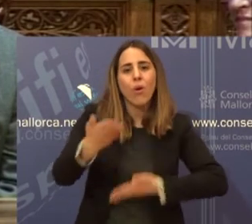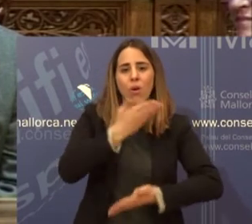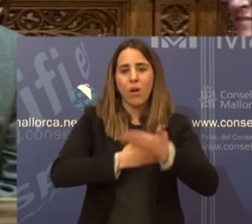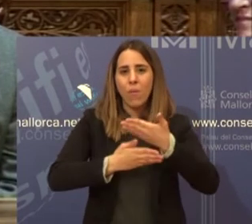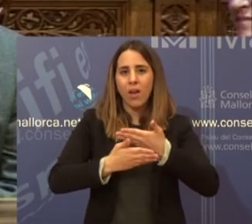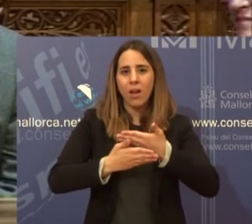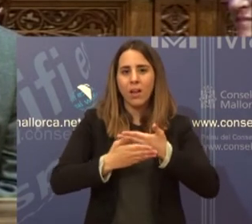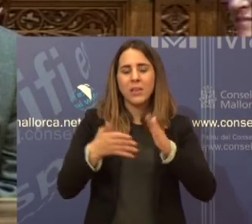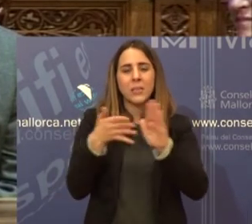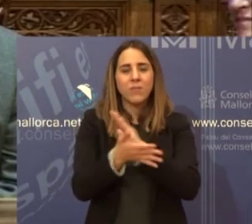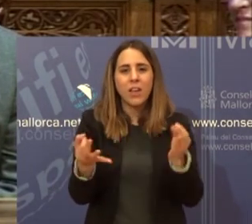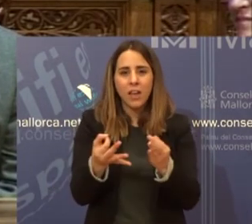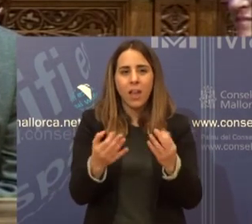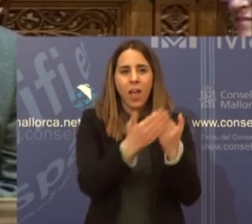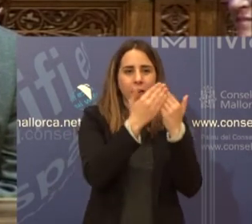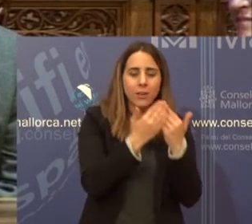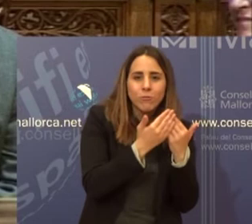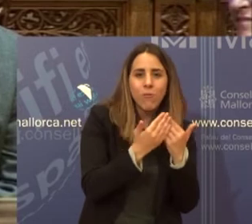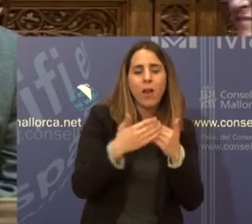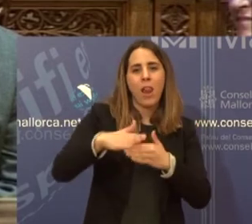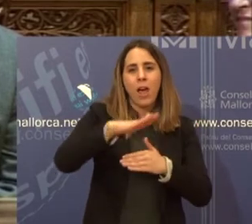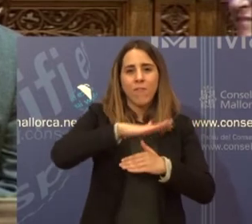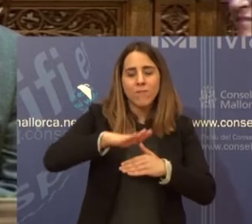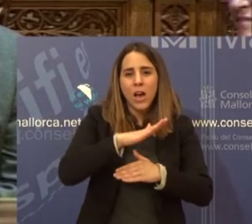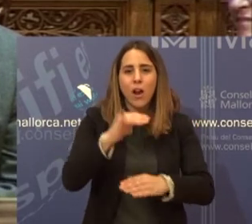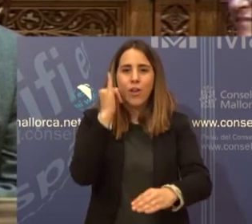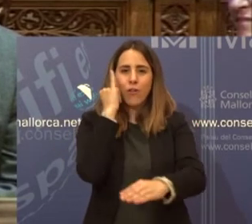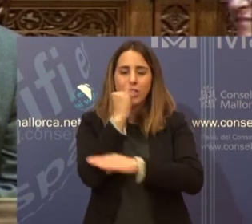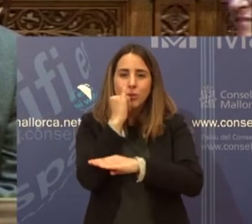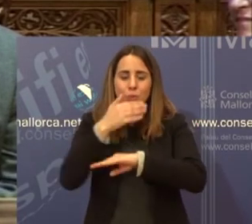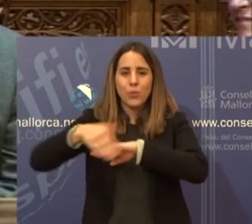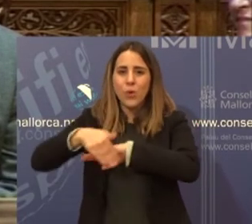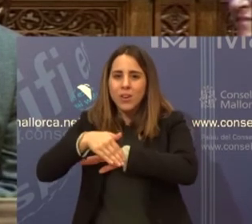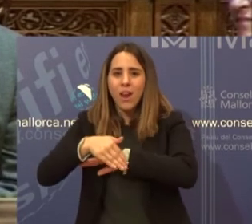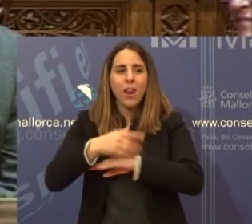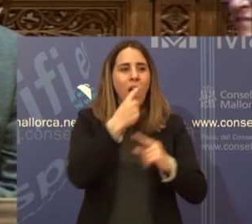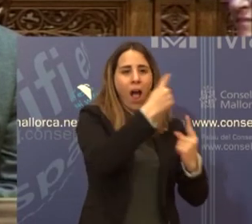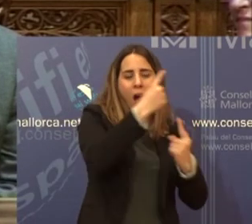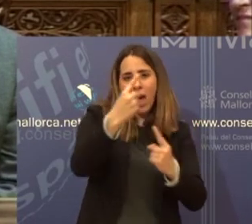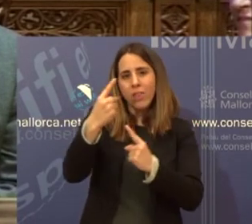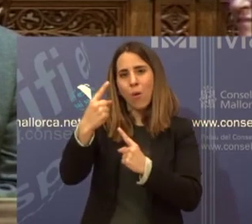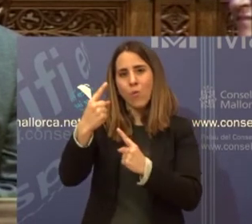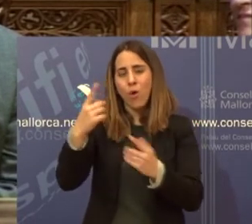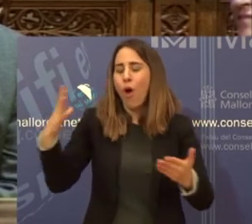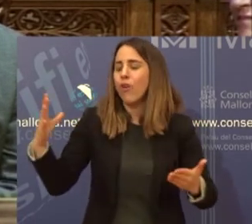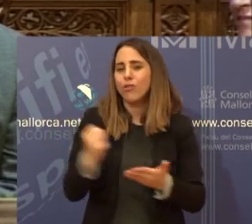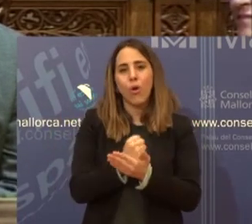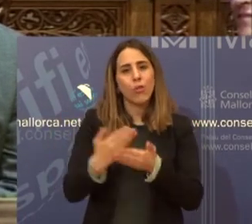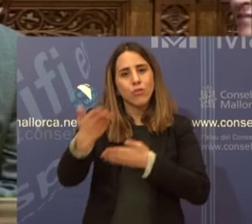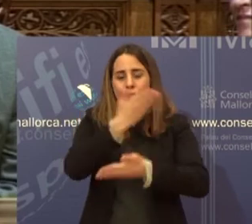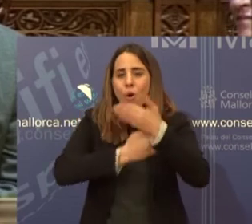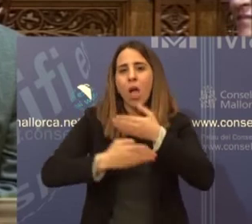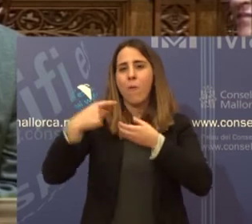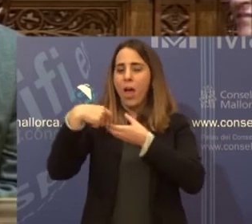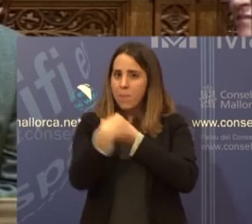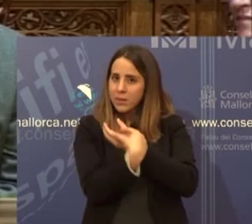escoles, vol dir instituts, vol dir barris, vol dir carrers, i sobretot vol dir tots i cada un de nosaltres, tots i